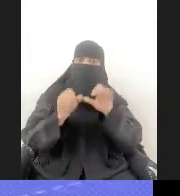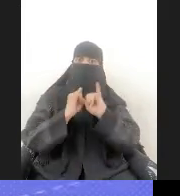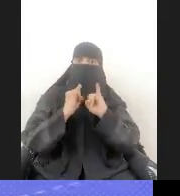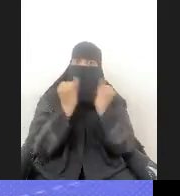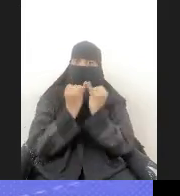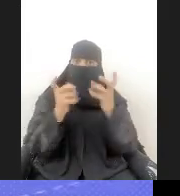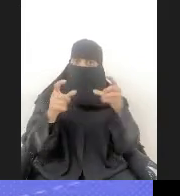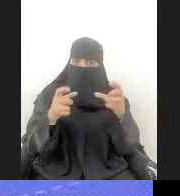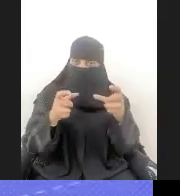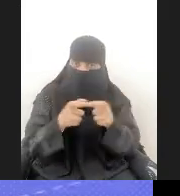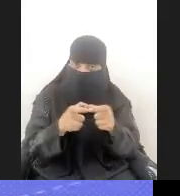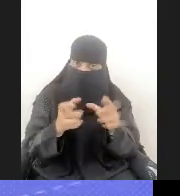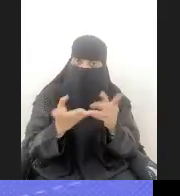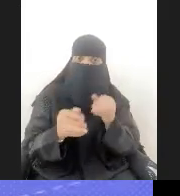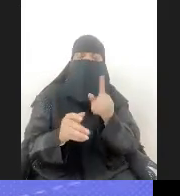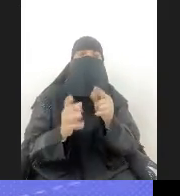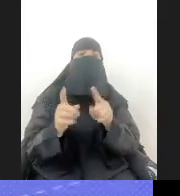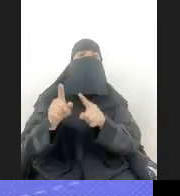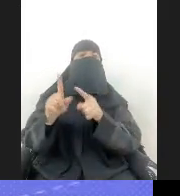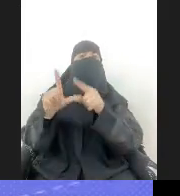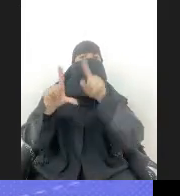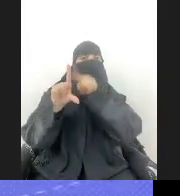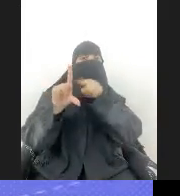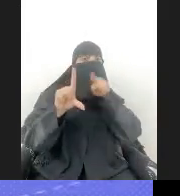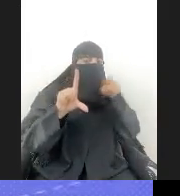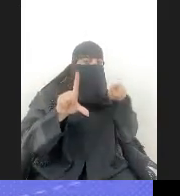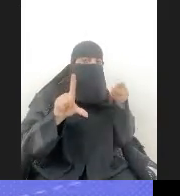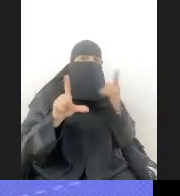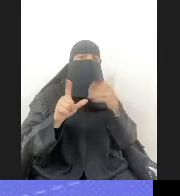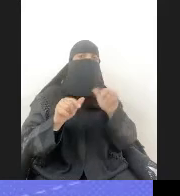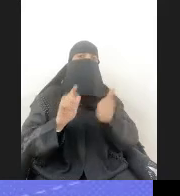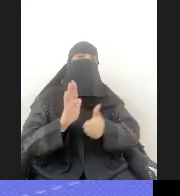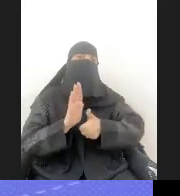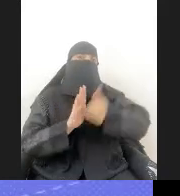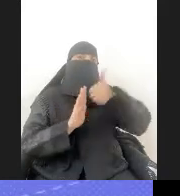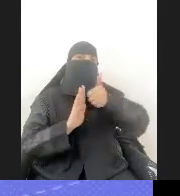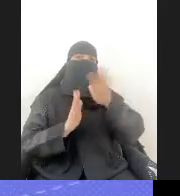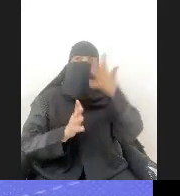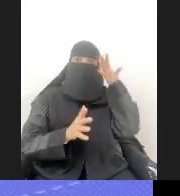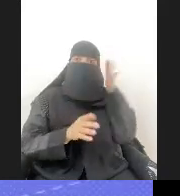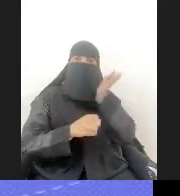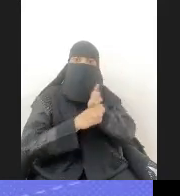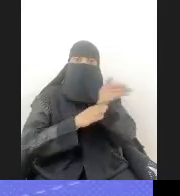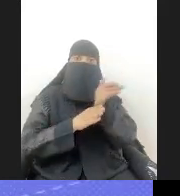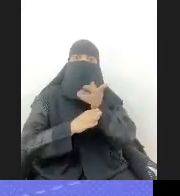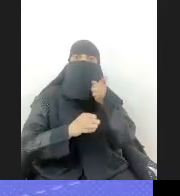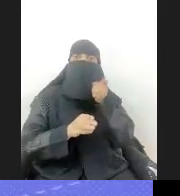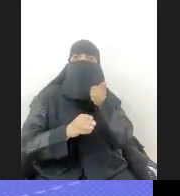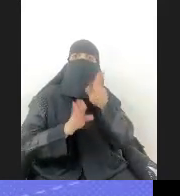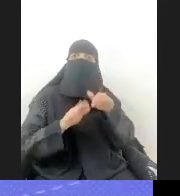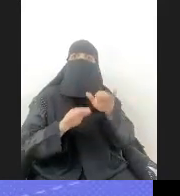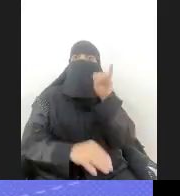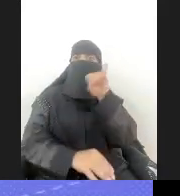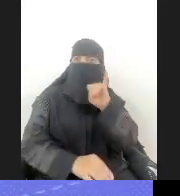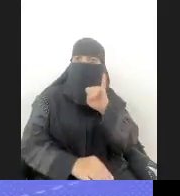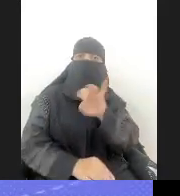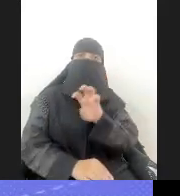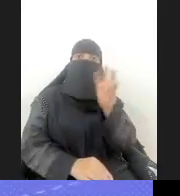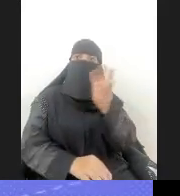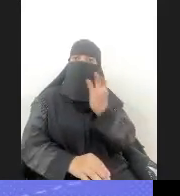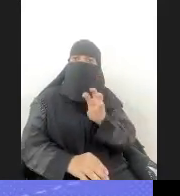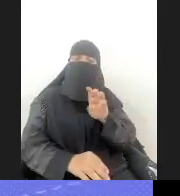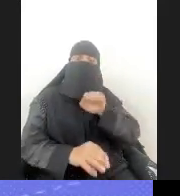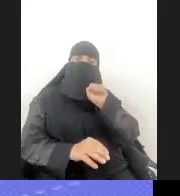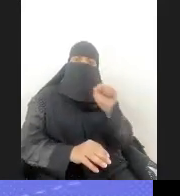أحد المؤشرات الحقيقة أو المحفزات الصح التعبير للخبراء والمختصين وللمؤسسات المعنية